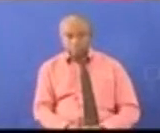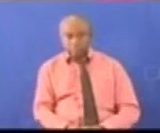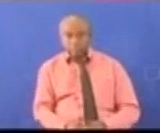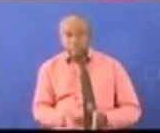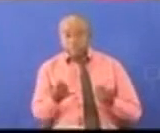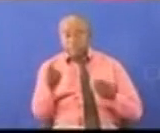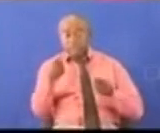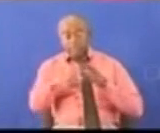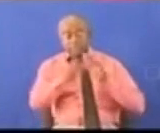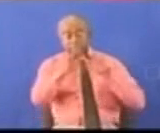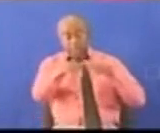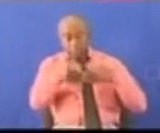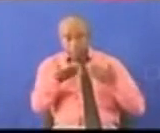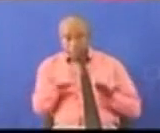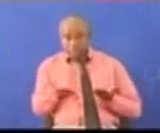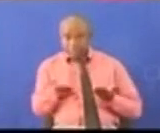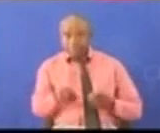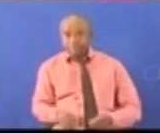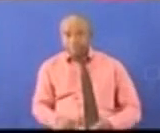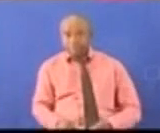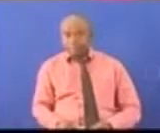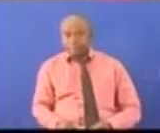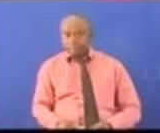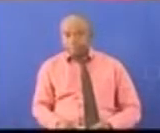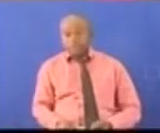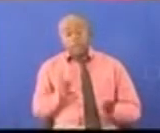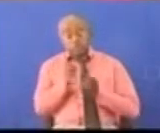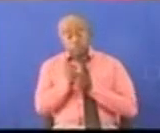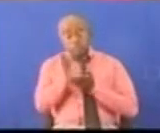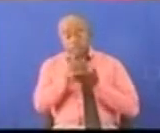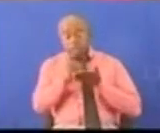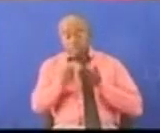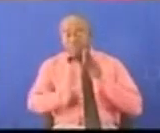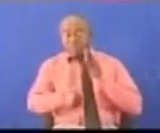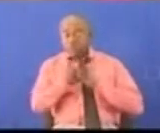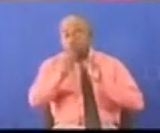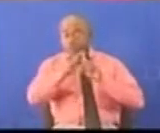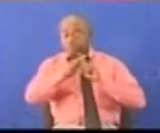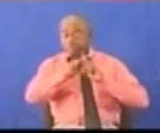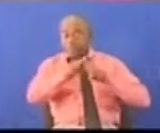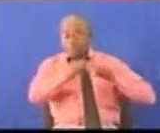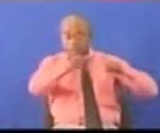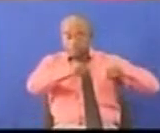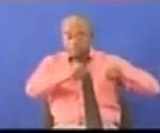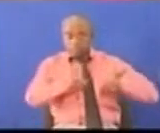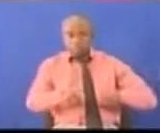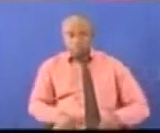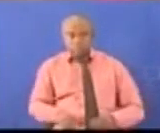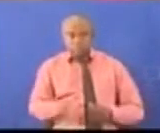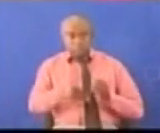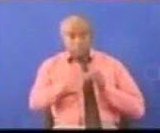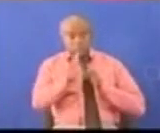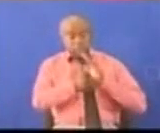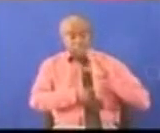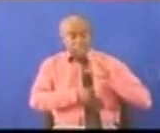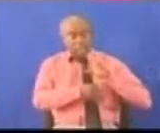amekuja bungeni hapa ambapo ataonana na baadhi yetu viongozi, hasa mwenyekiti wa